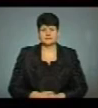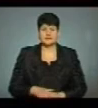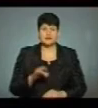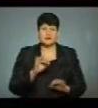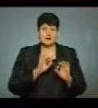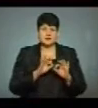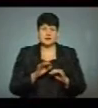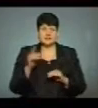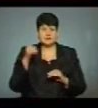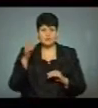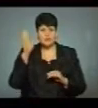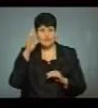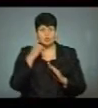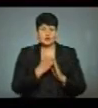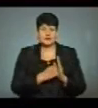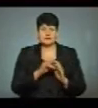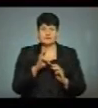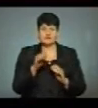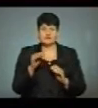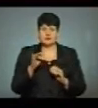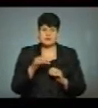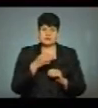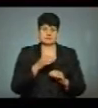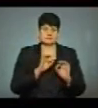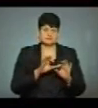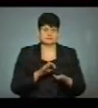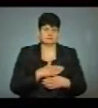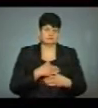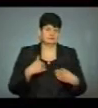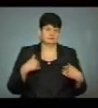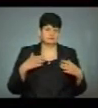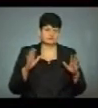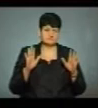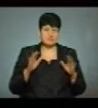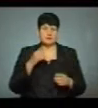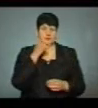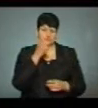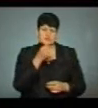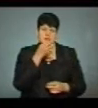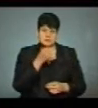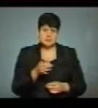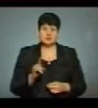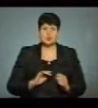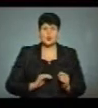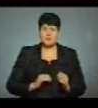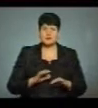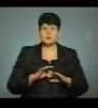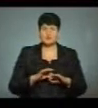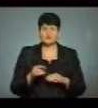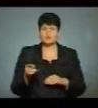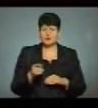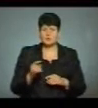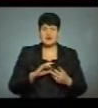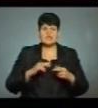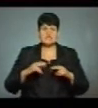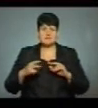Речниця Тернопільводоканалу Наталія Федорців на камеру давати коментар відмовилася. Телефоном розповіла, що компанія проводить у Тернополі